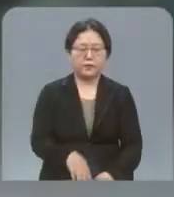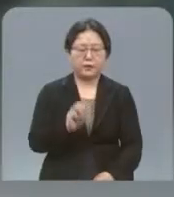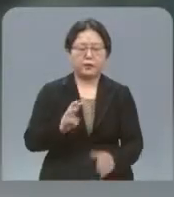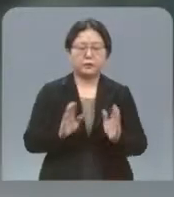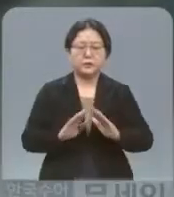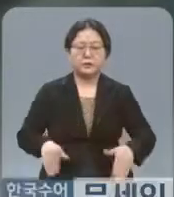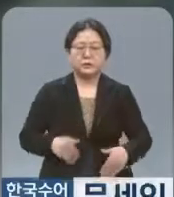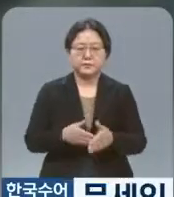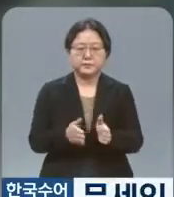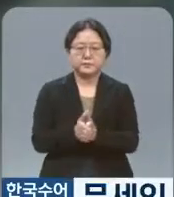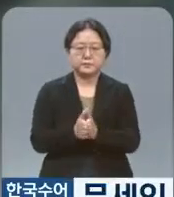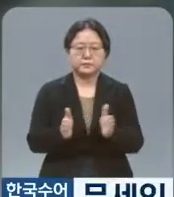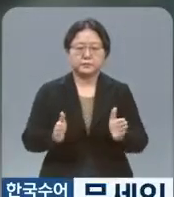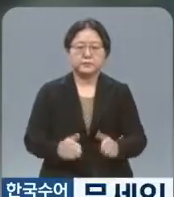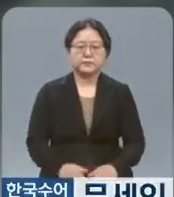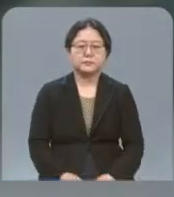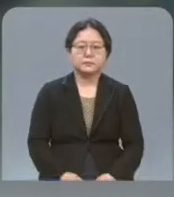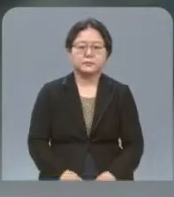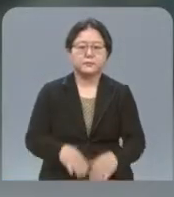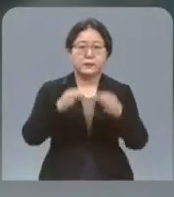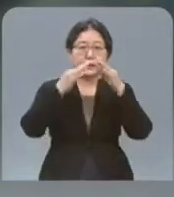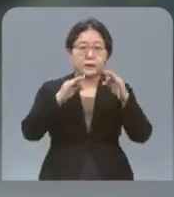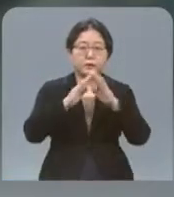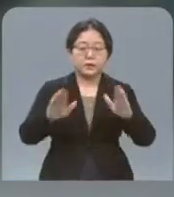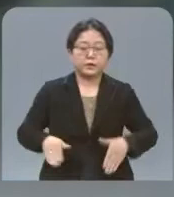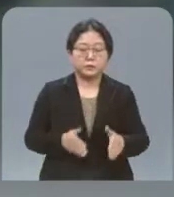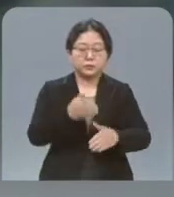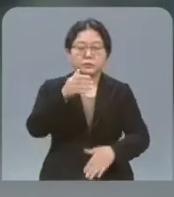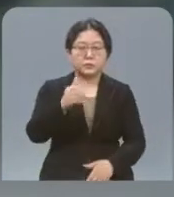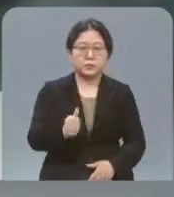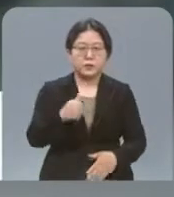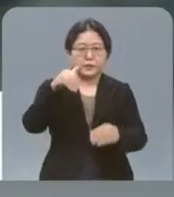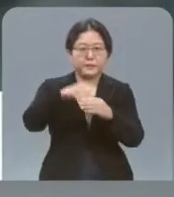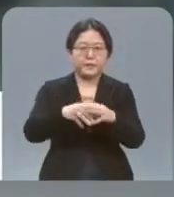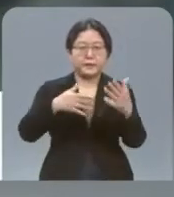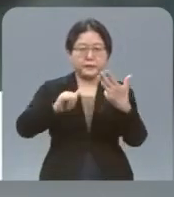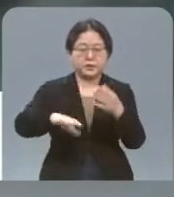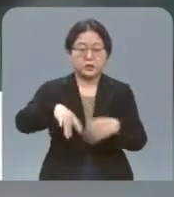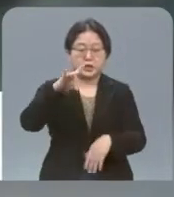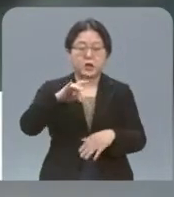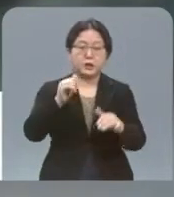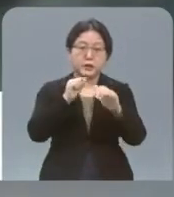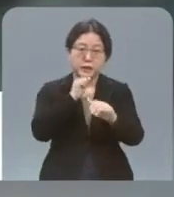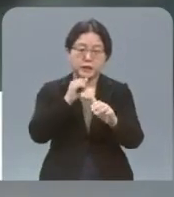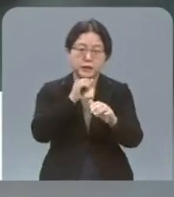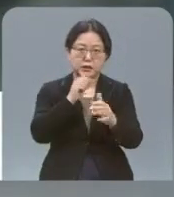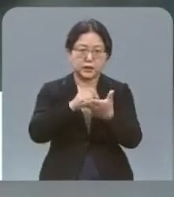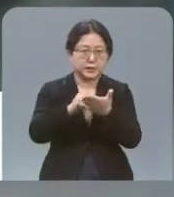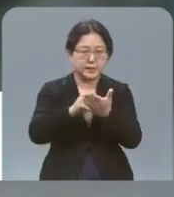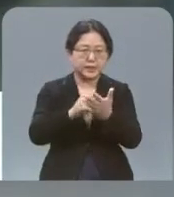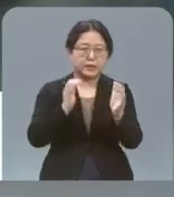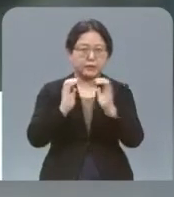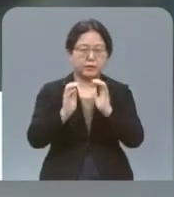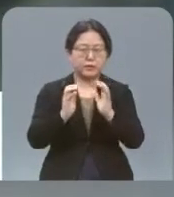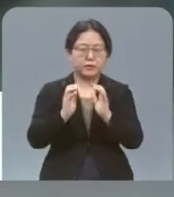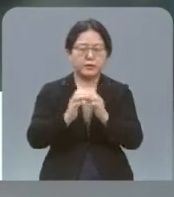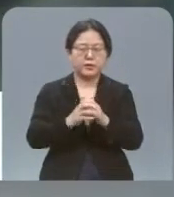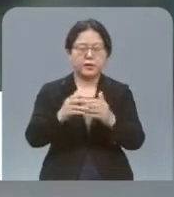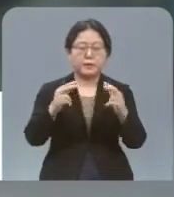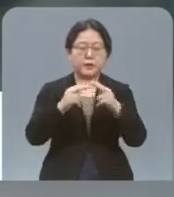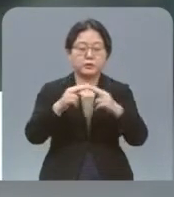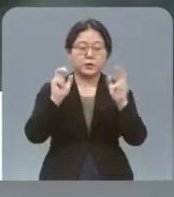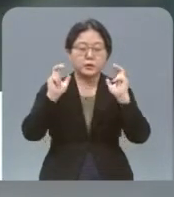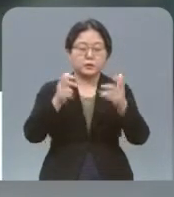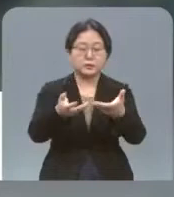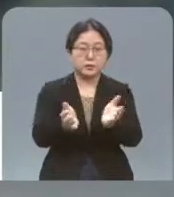계속해서 광주 전남권 뉴스입니다. 김영록 전남지사가 민선 8기 첫 기자간담회에서 반도체 특화산단 유치를